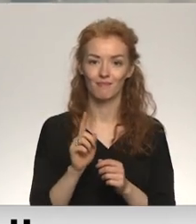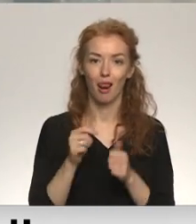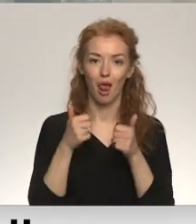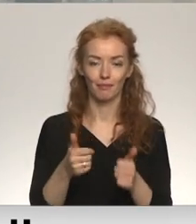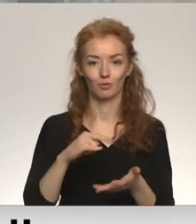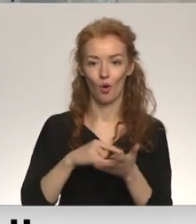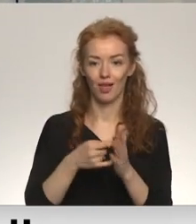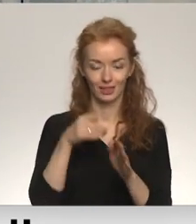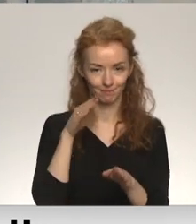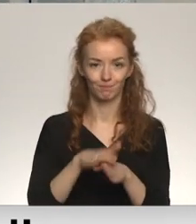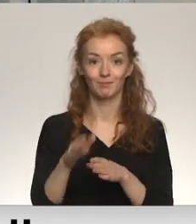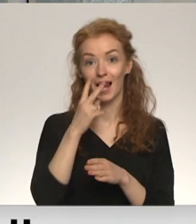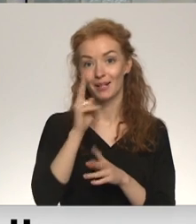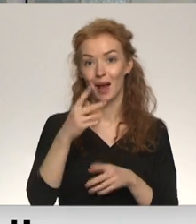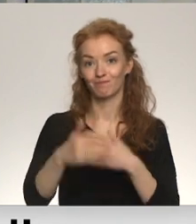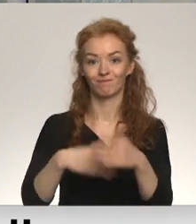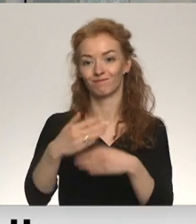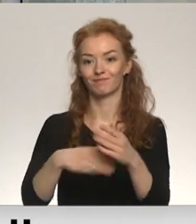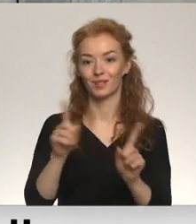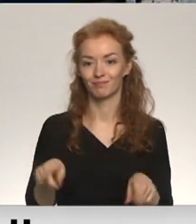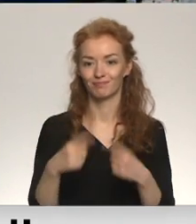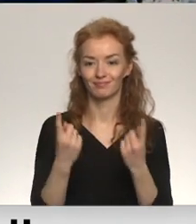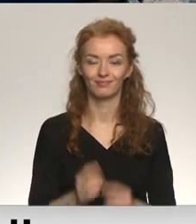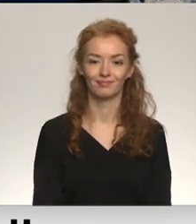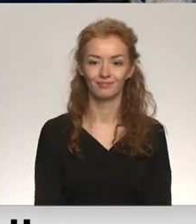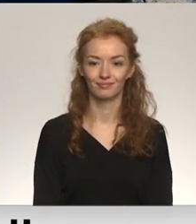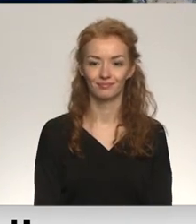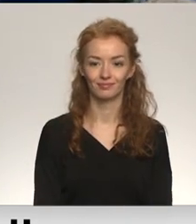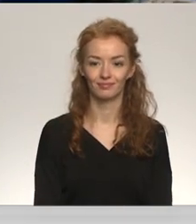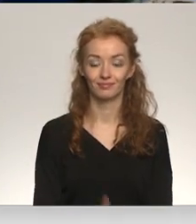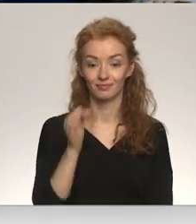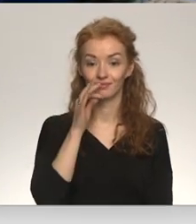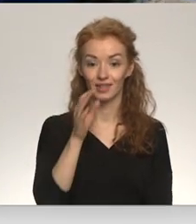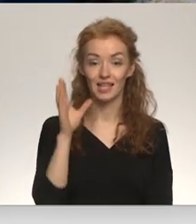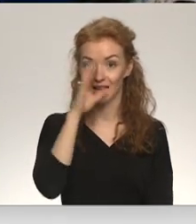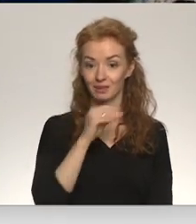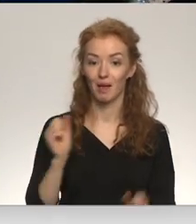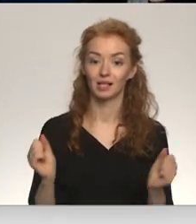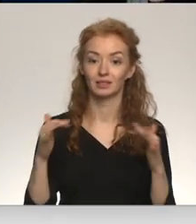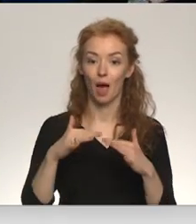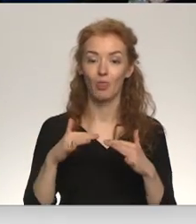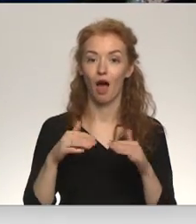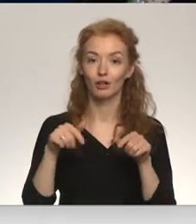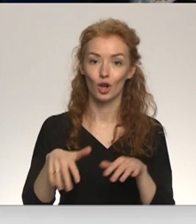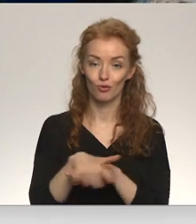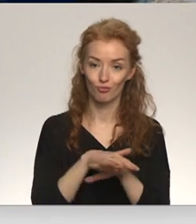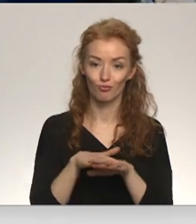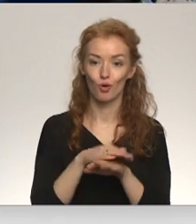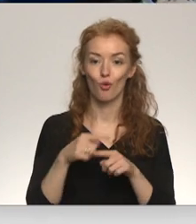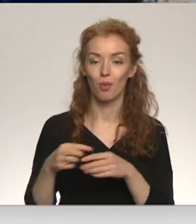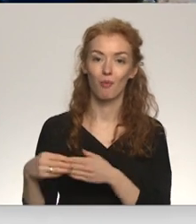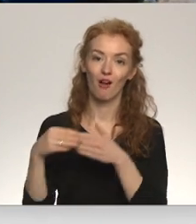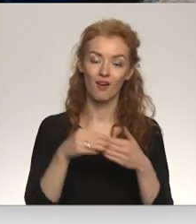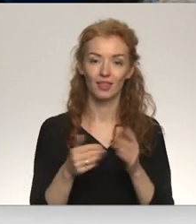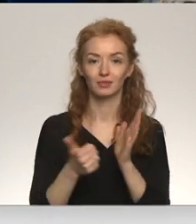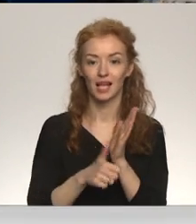projekts, un tad jau redzēsim, kā tas viss attīstīsies. Iespēja cilvēkiem sanākt kopā un vienkārši pavadīt